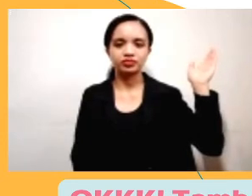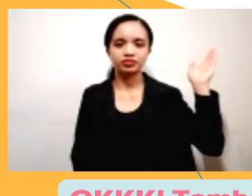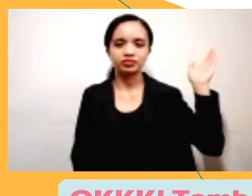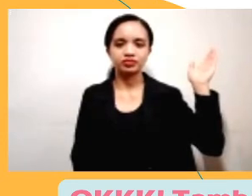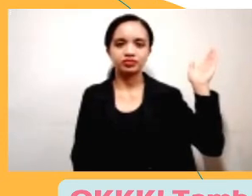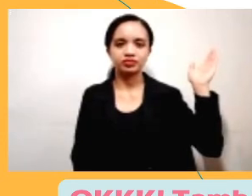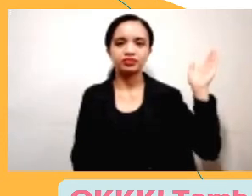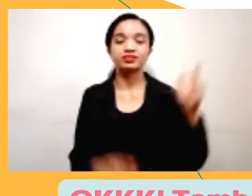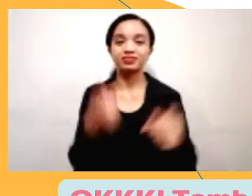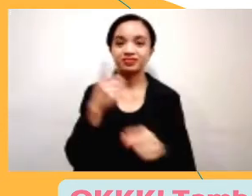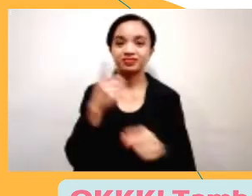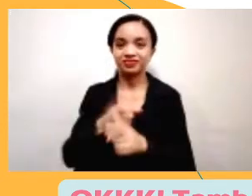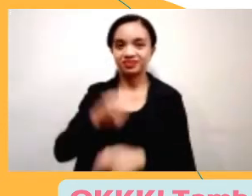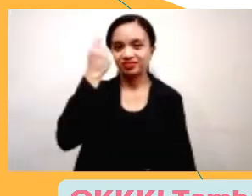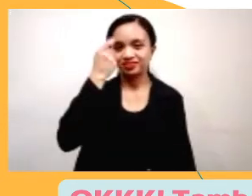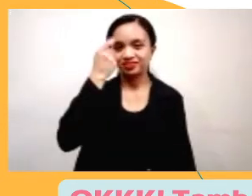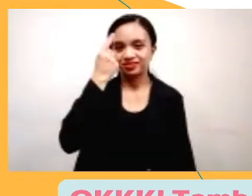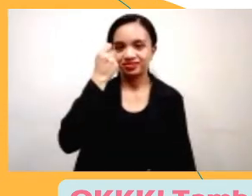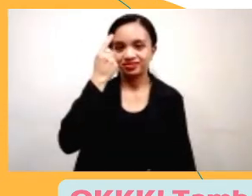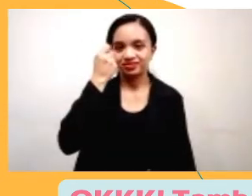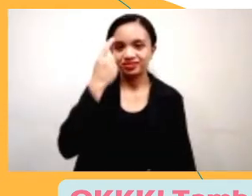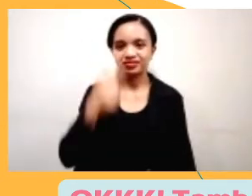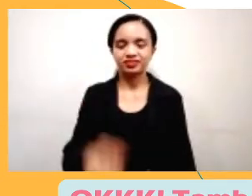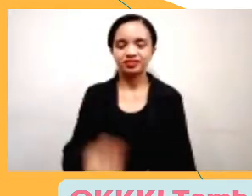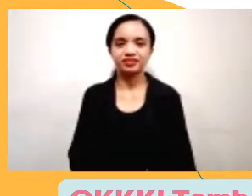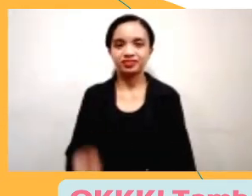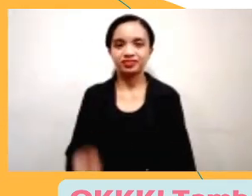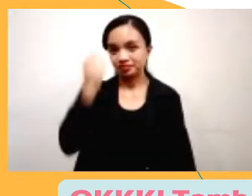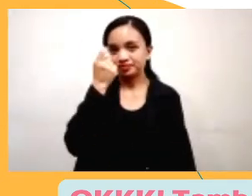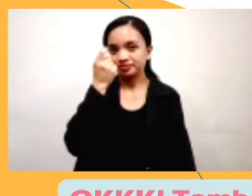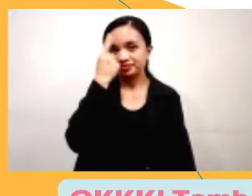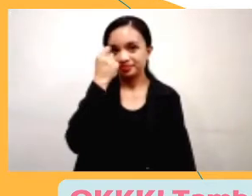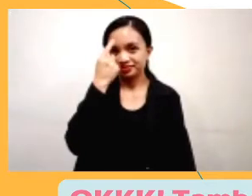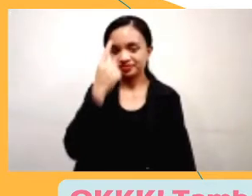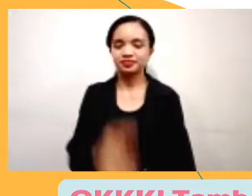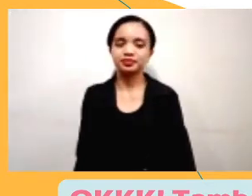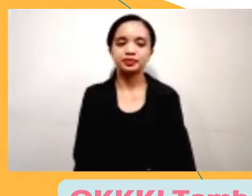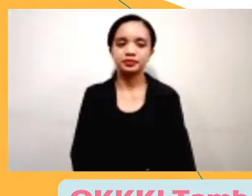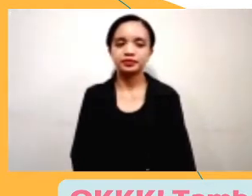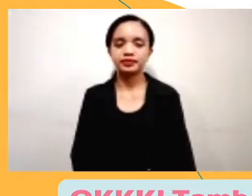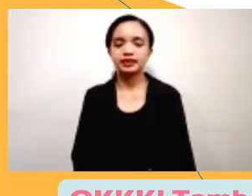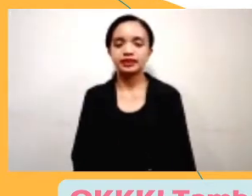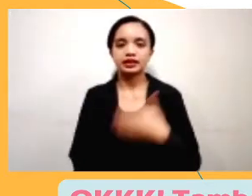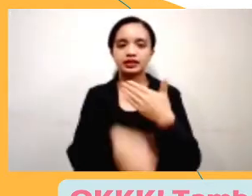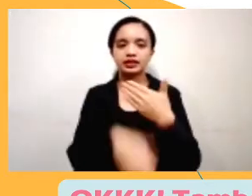Yes, nakuha ba? Nakuha ba 'yon? Ngayon,